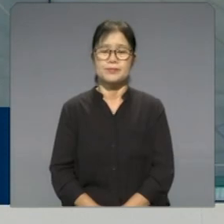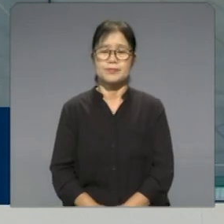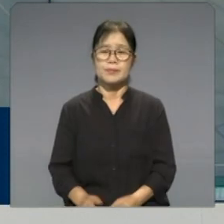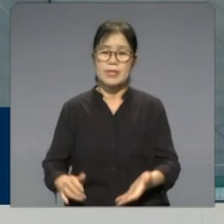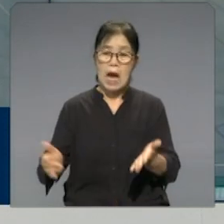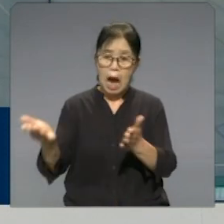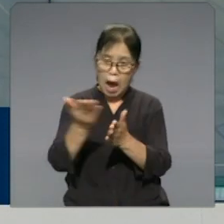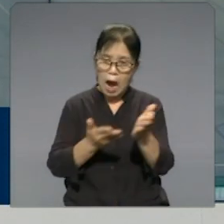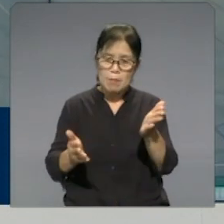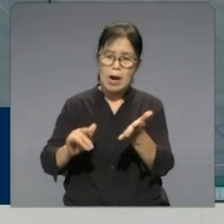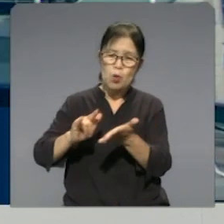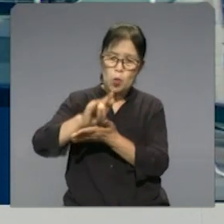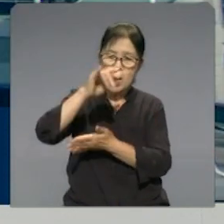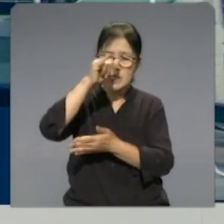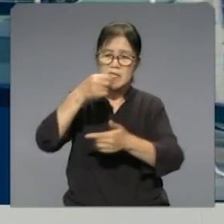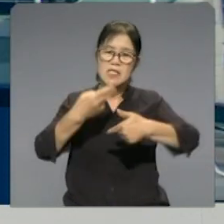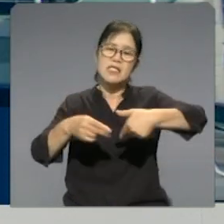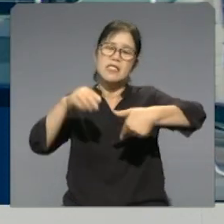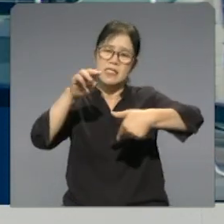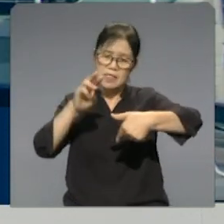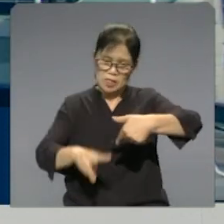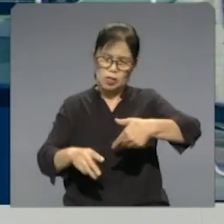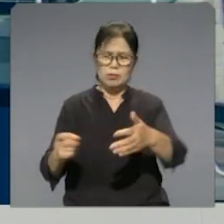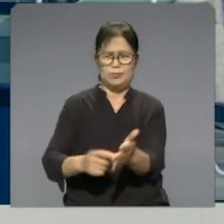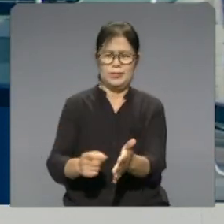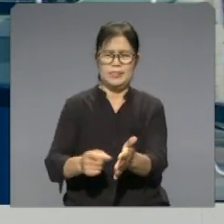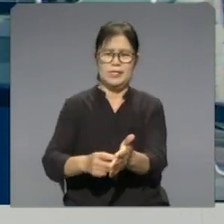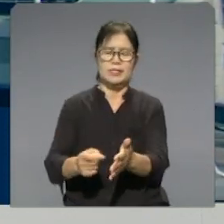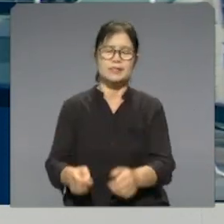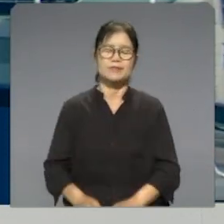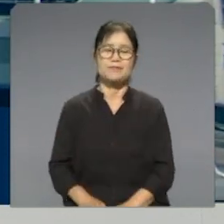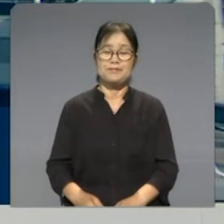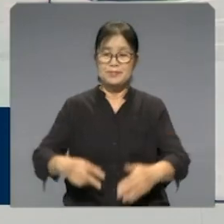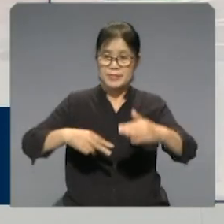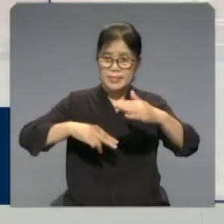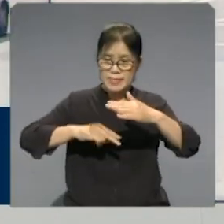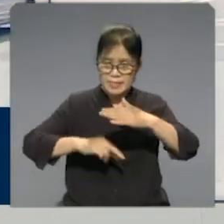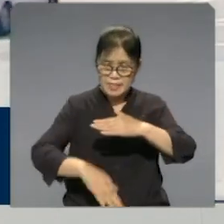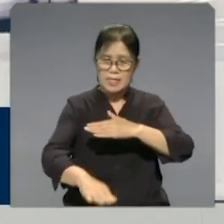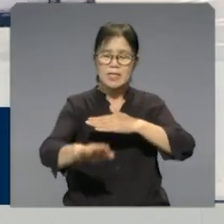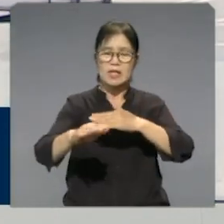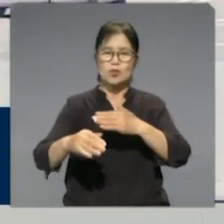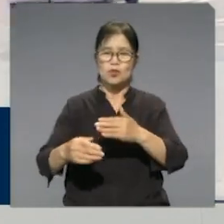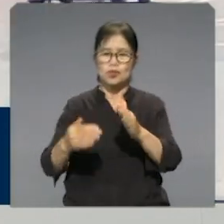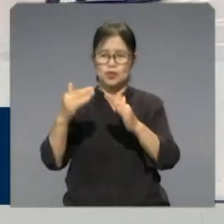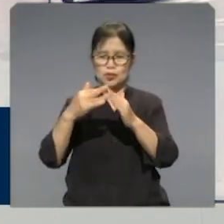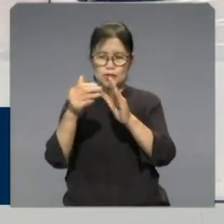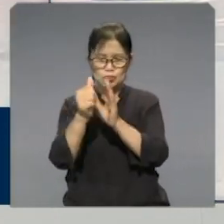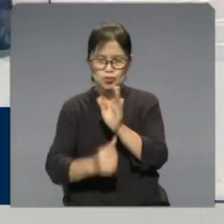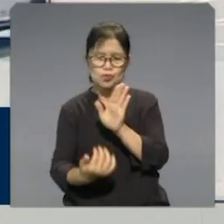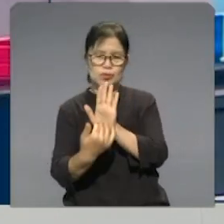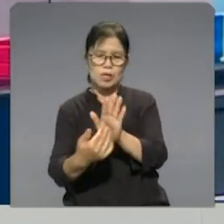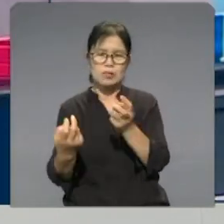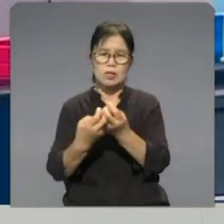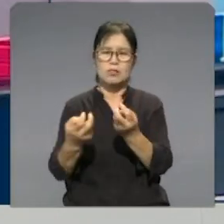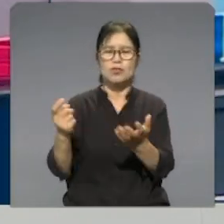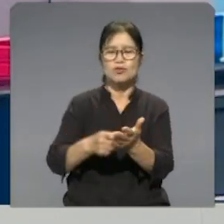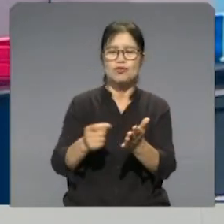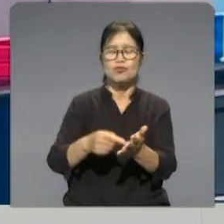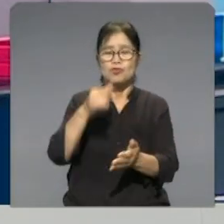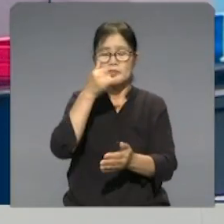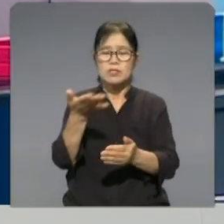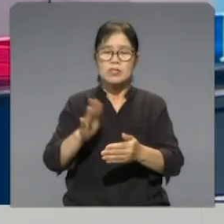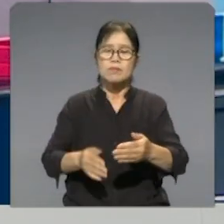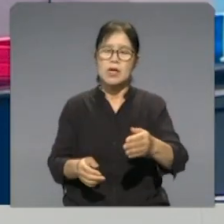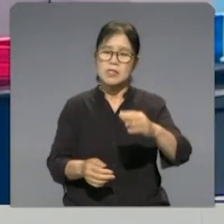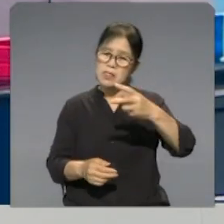항만과 공항을 보유한 인천은 그야말로 초비상입니다. 지하차도 침수 대책도 서두르고 있지만 아직 70%는 진입